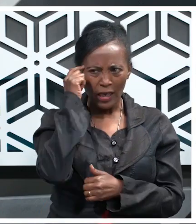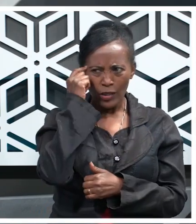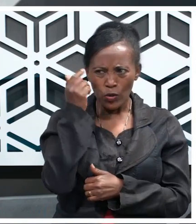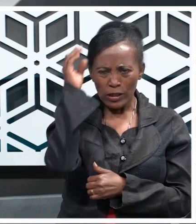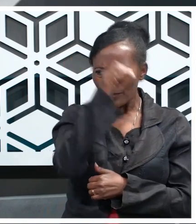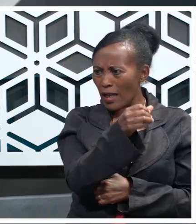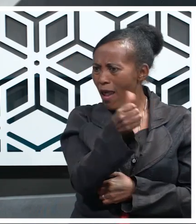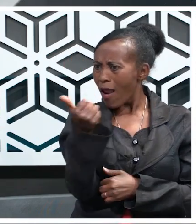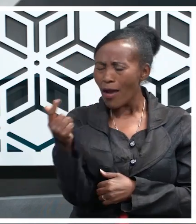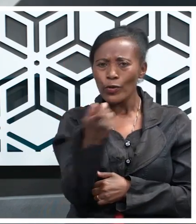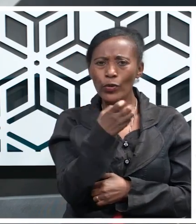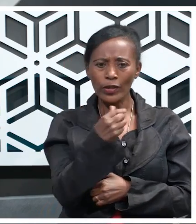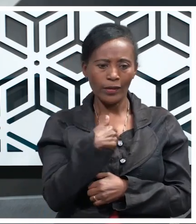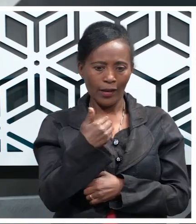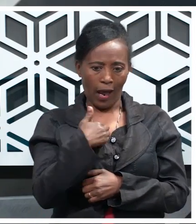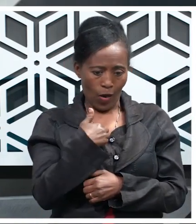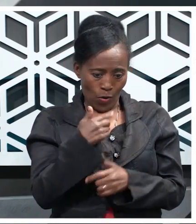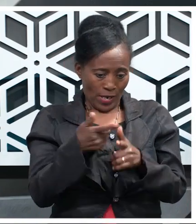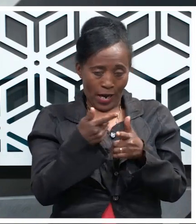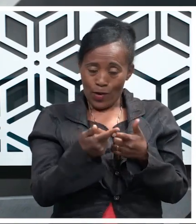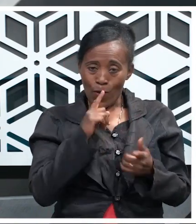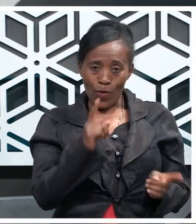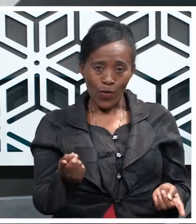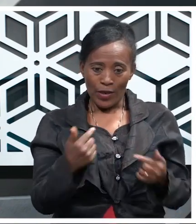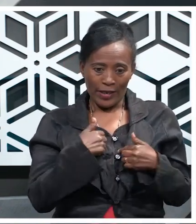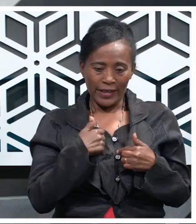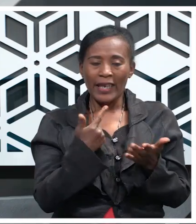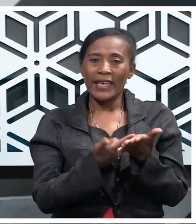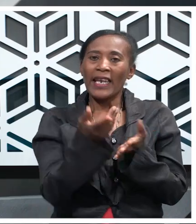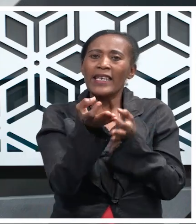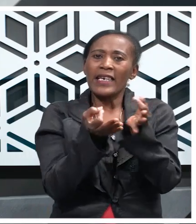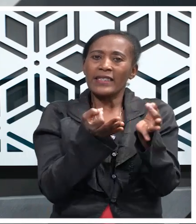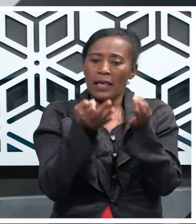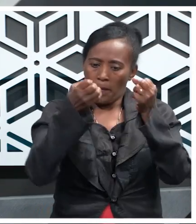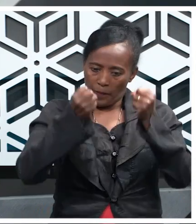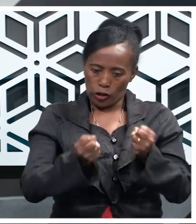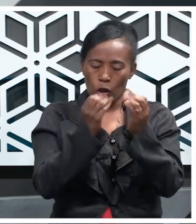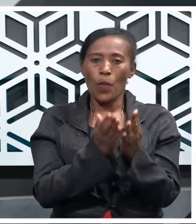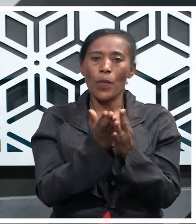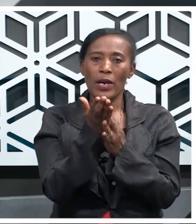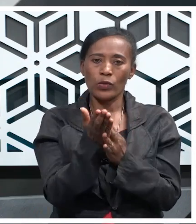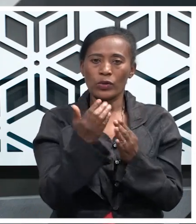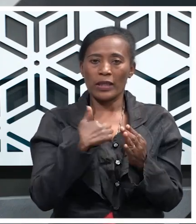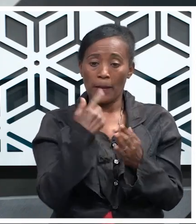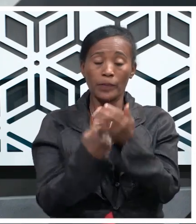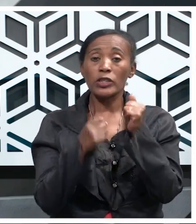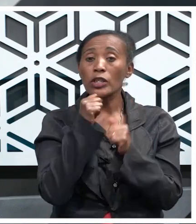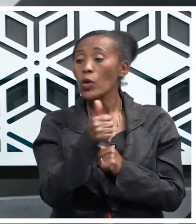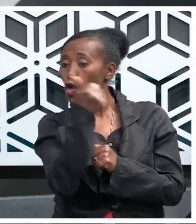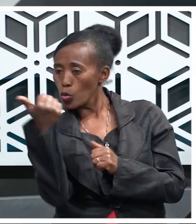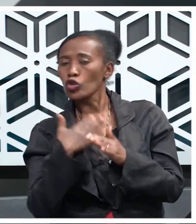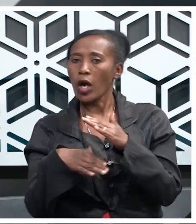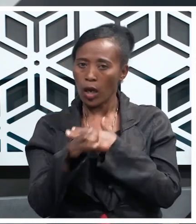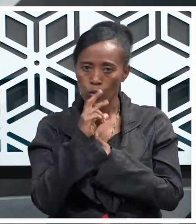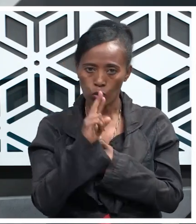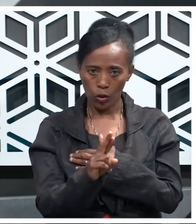ግምት ያሰቡት ግምት ሌላ እንደሆነና እኔ ያለውበት ደግሞ አሁን እኔ ሊገልጸኝ ይችላል ብዬ በምችለው መልኩ ያው እኔም ብቻ